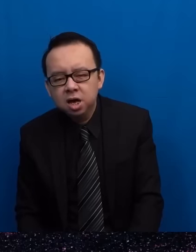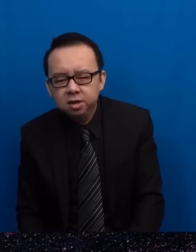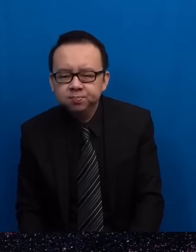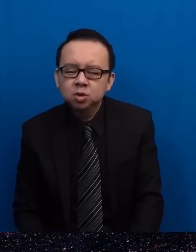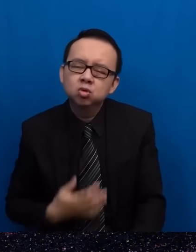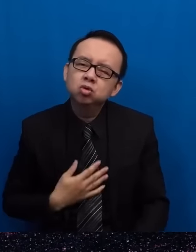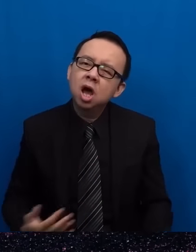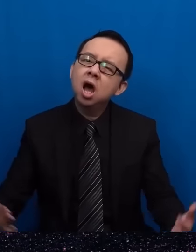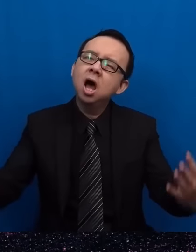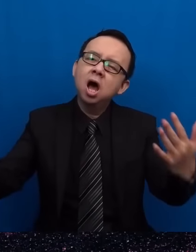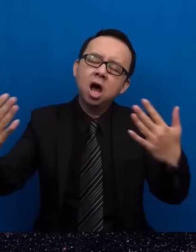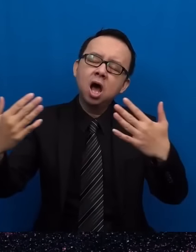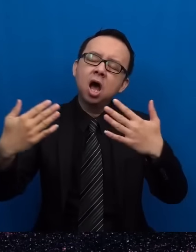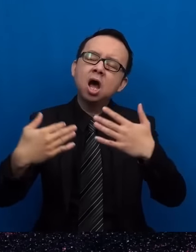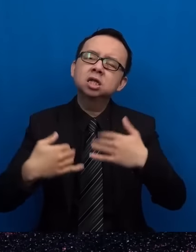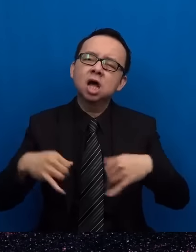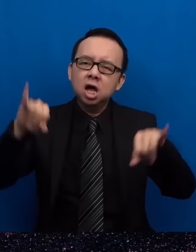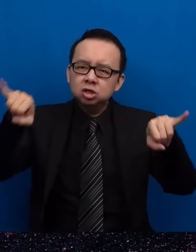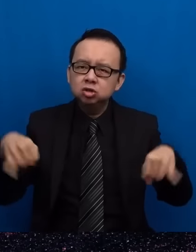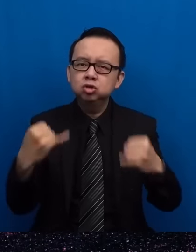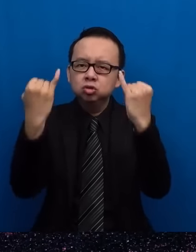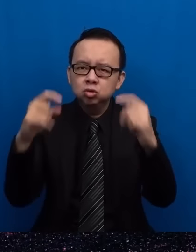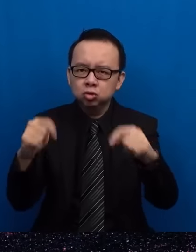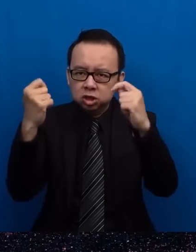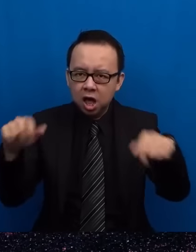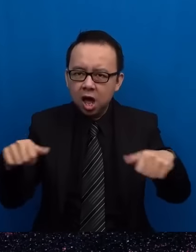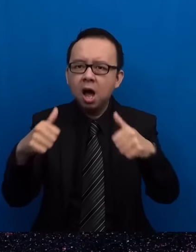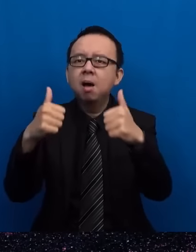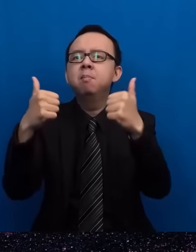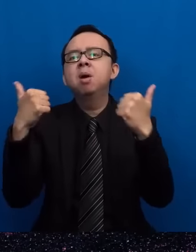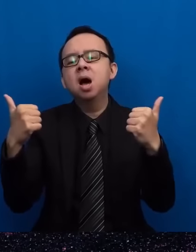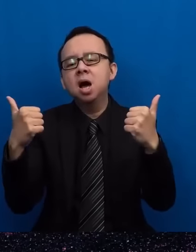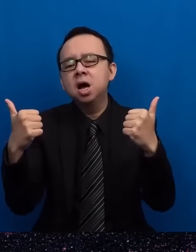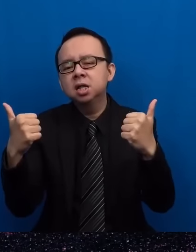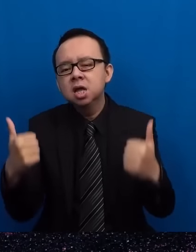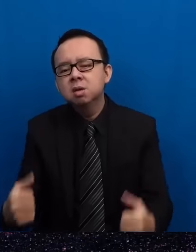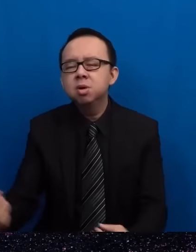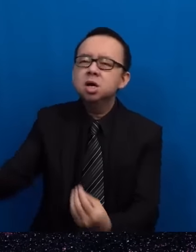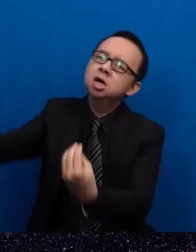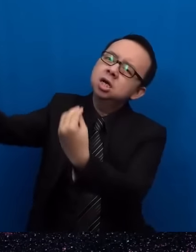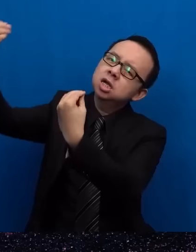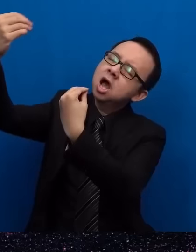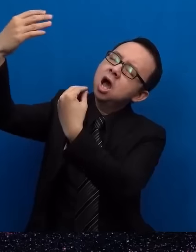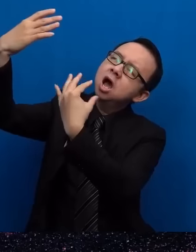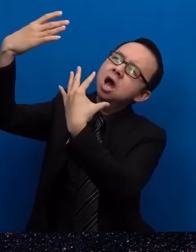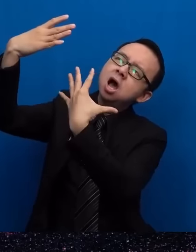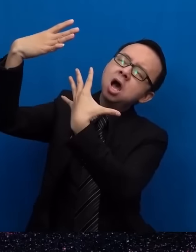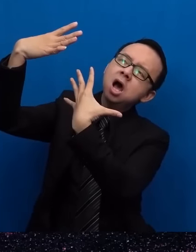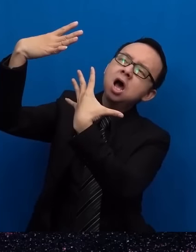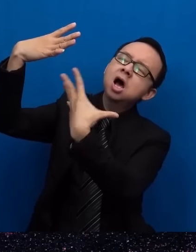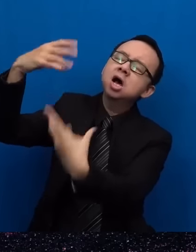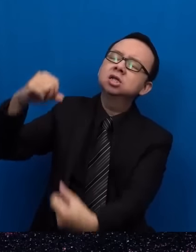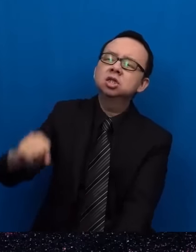perlukan, ku datang Juru Selamat.